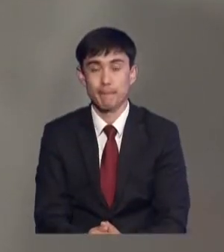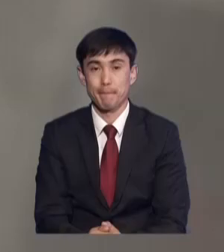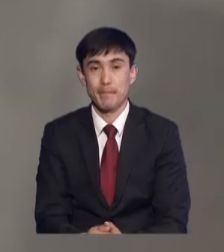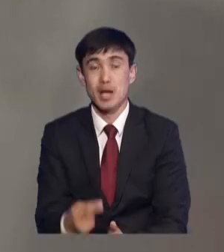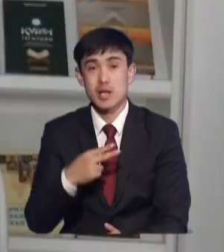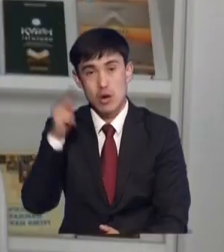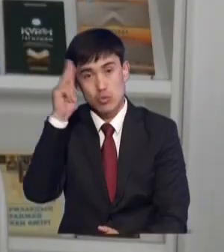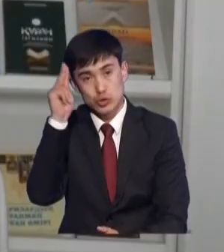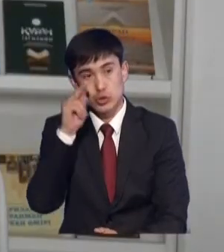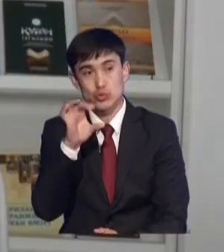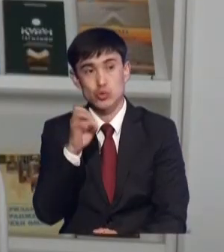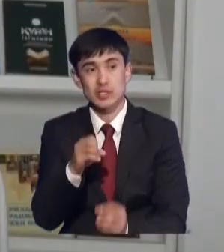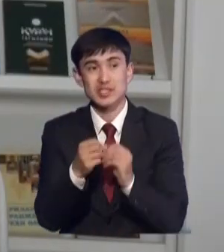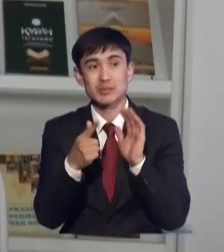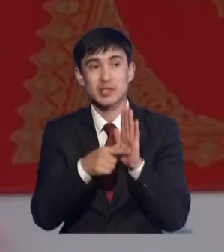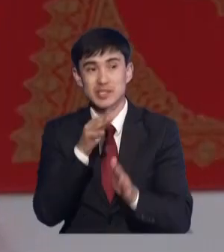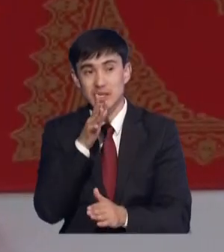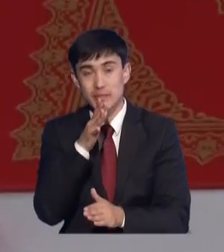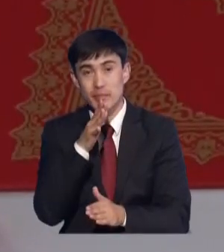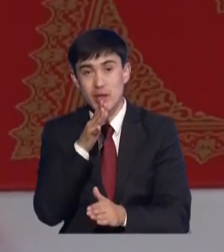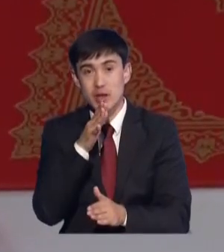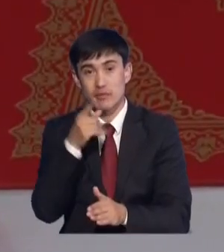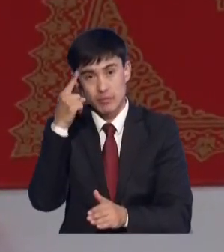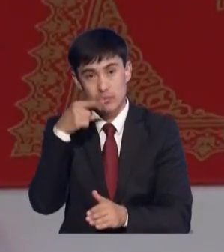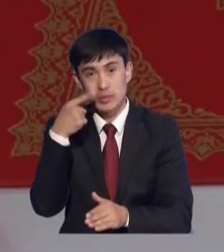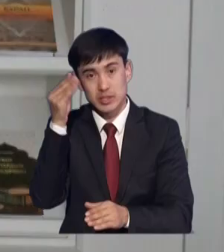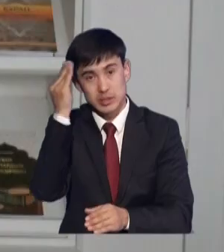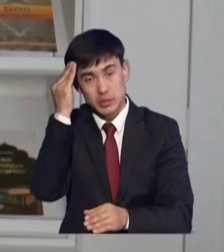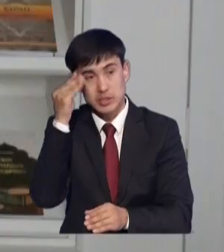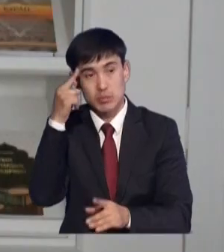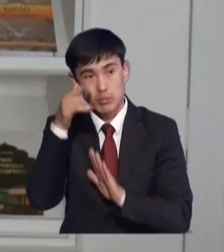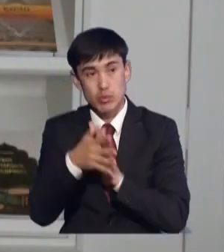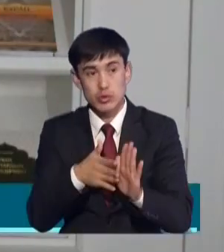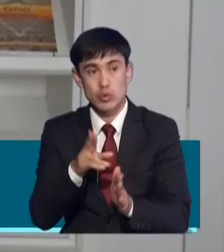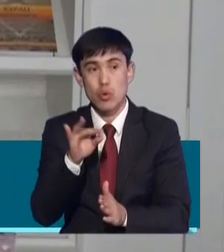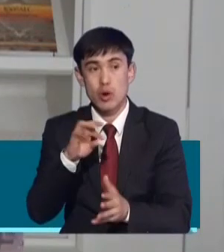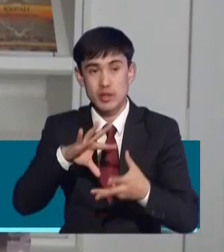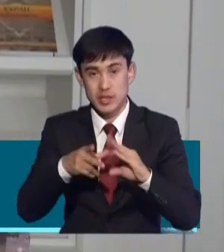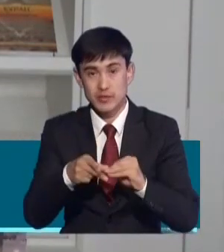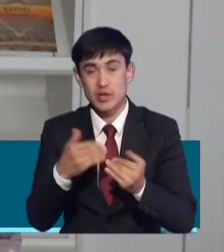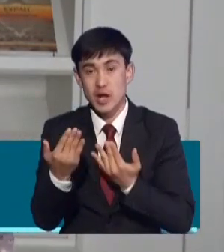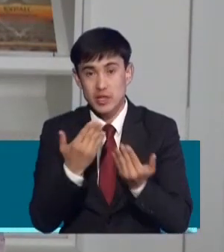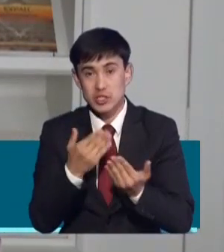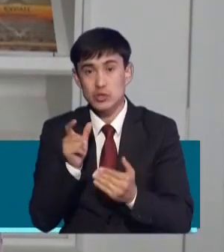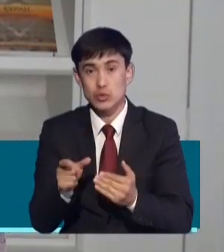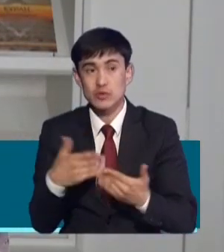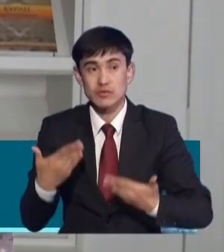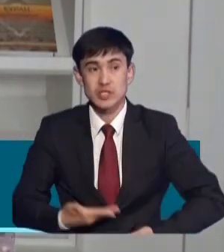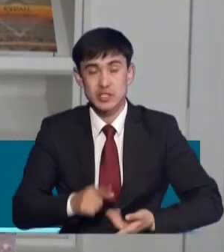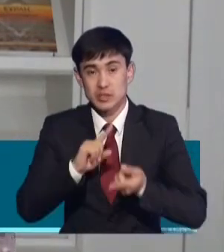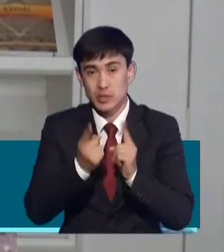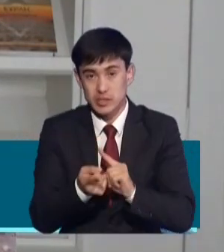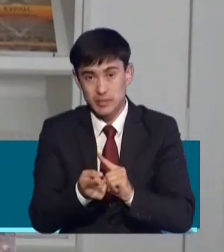Я заучивал суры 17 лет. Как только вы поймете смысл, который заключен в Коране, ваше отношение к людям и к жизни